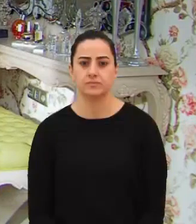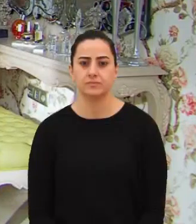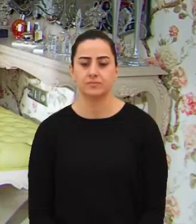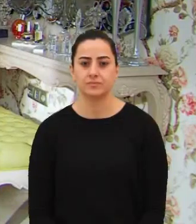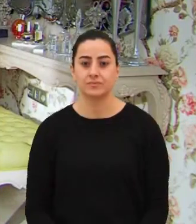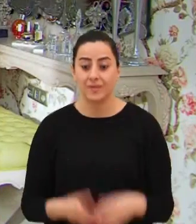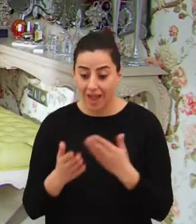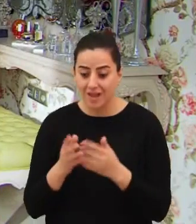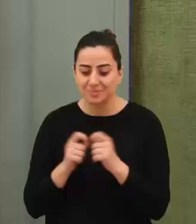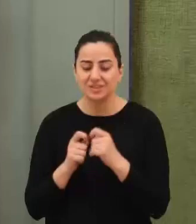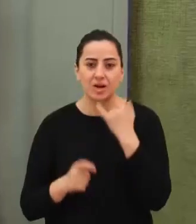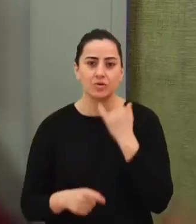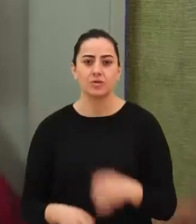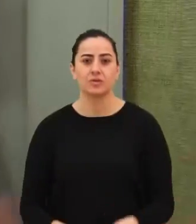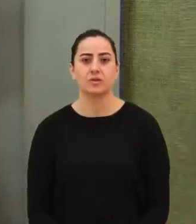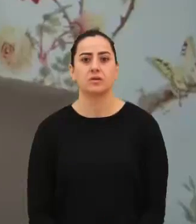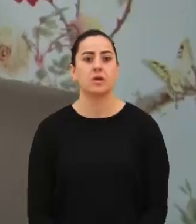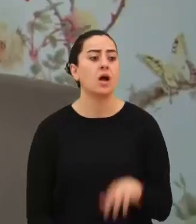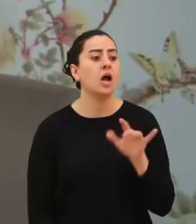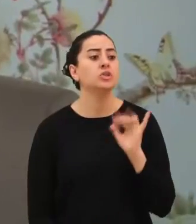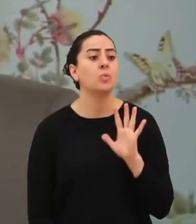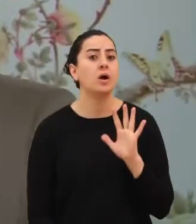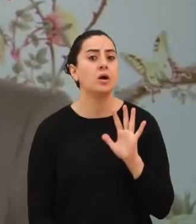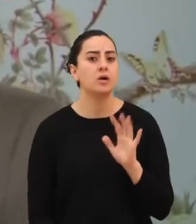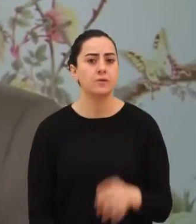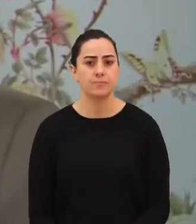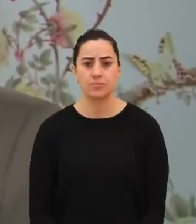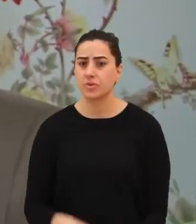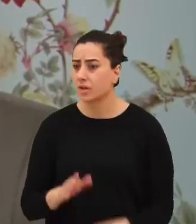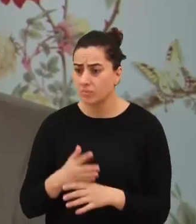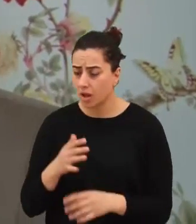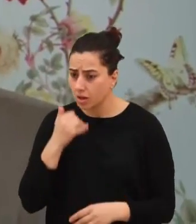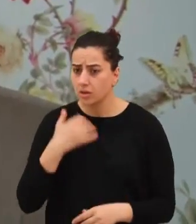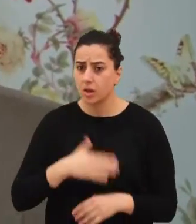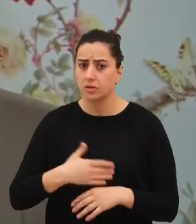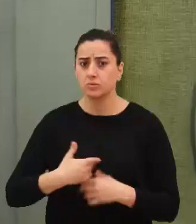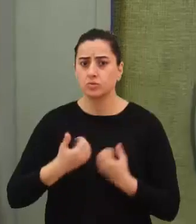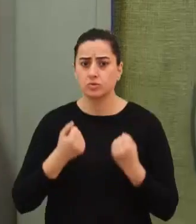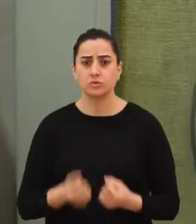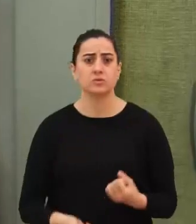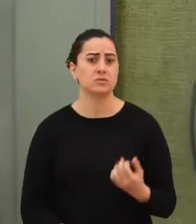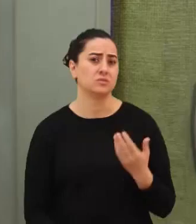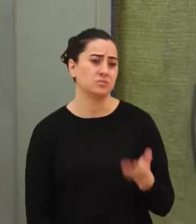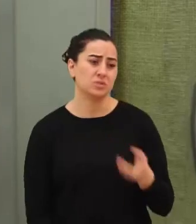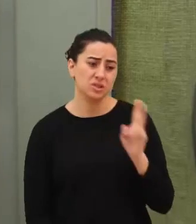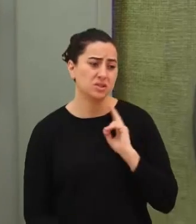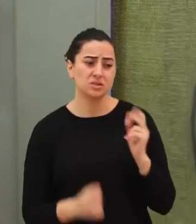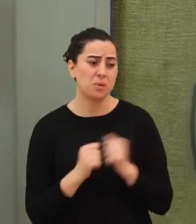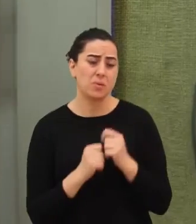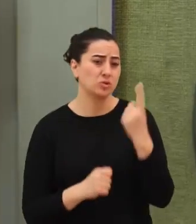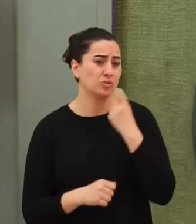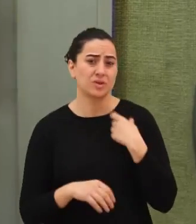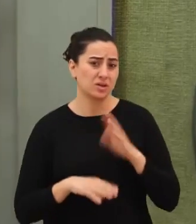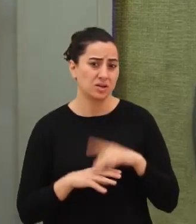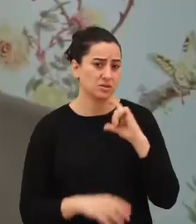Aa, Bilecik Hanım zayn vurur. Açma, açma. Niye? Gelip bizi buradan çağırdılar da. Ya niye burada böyle baş başa kilitlisiniz diye